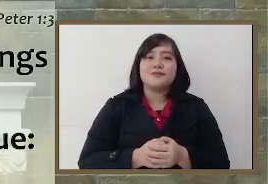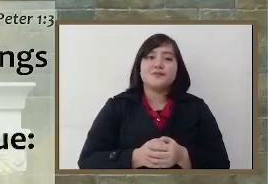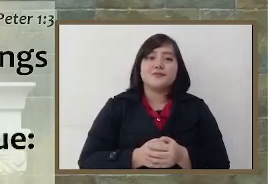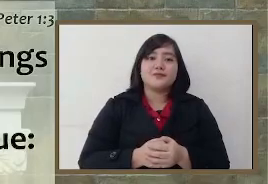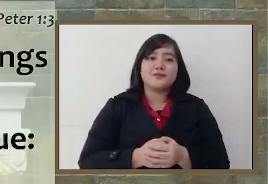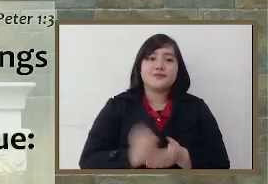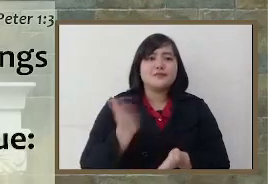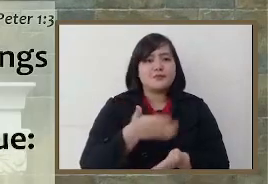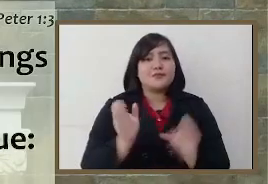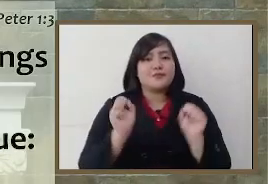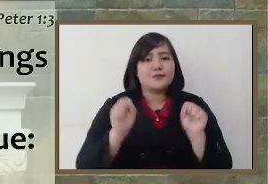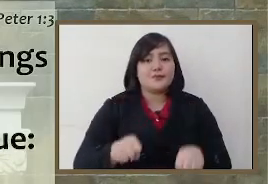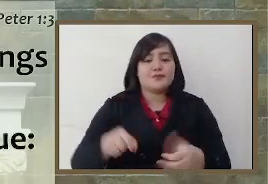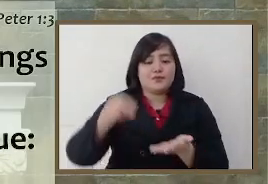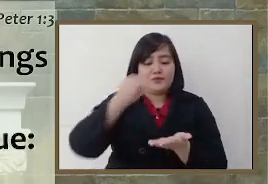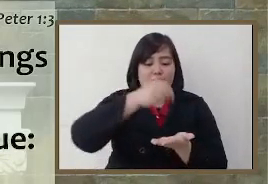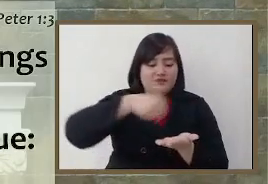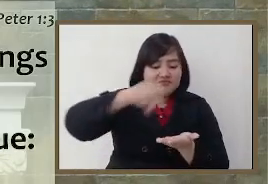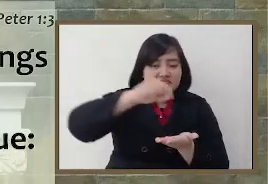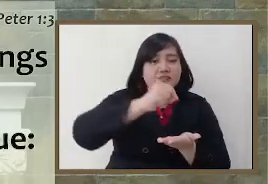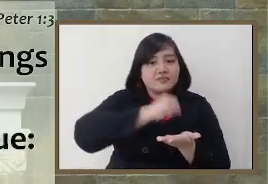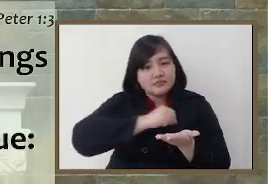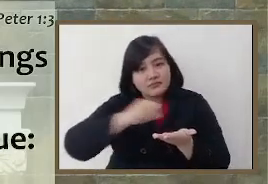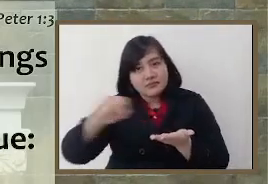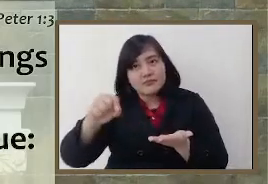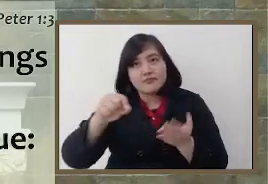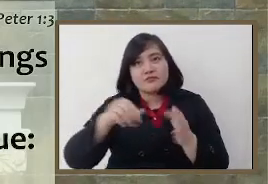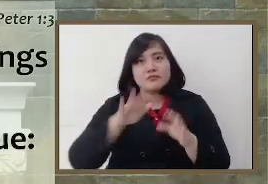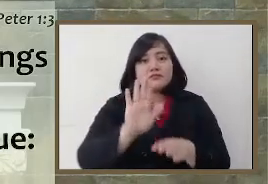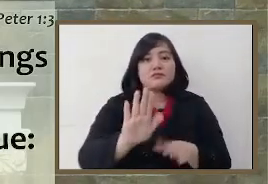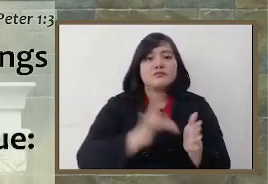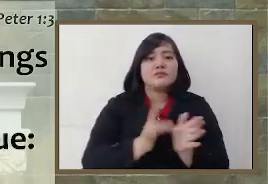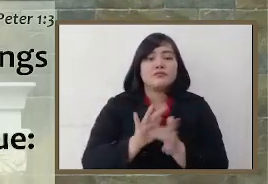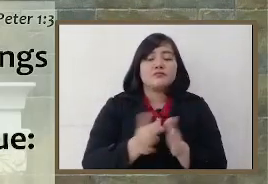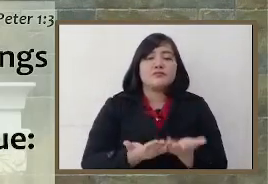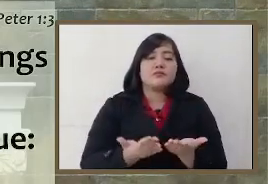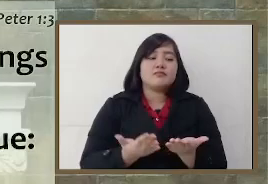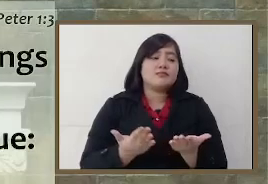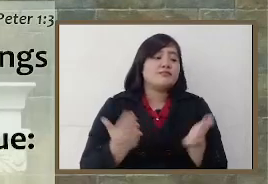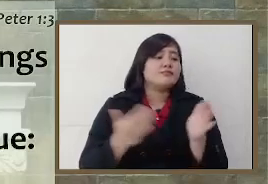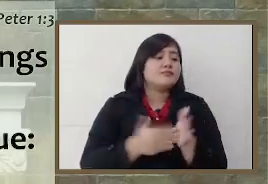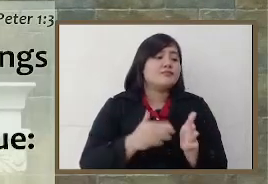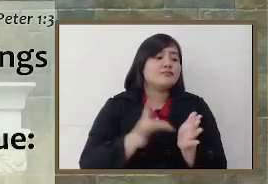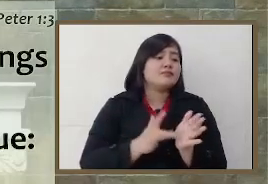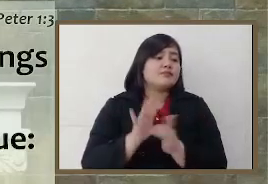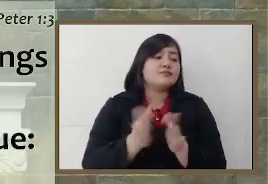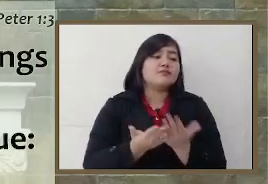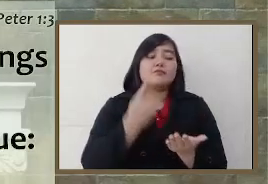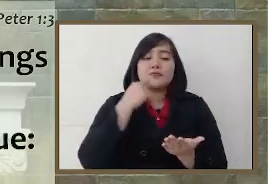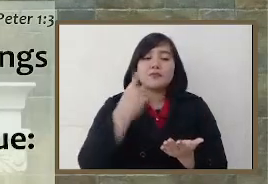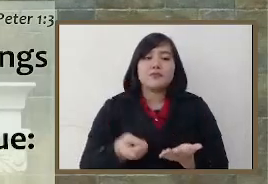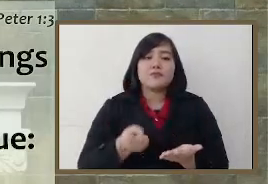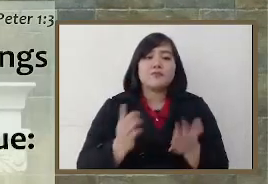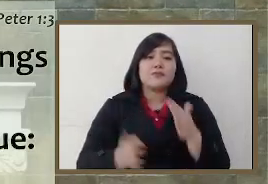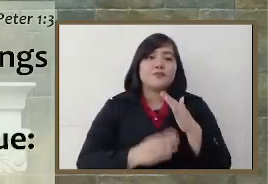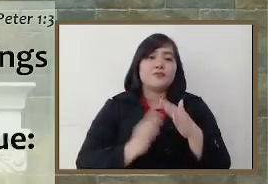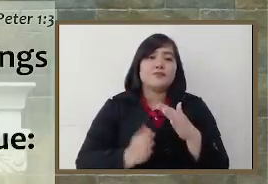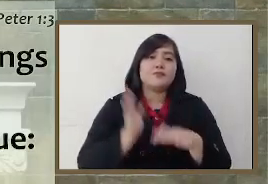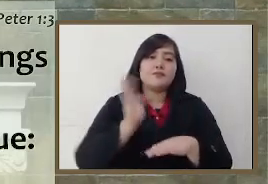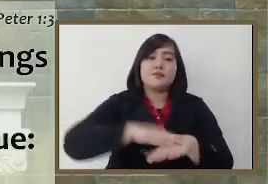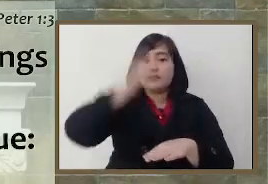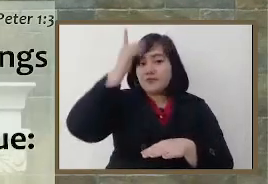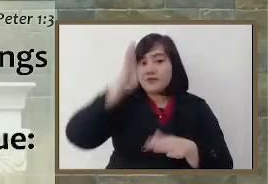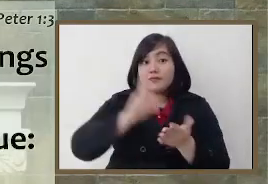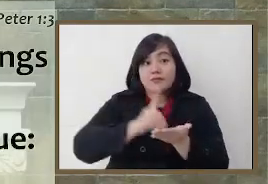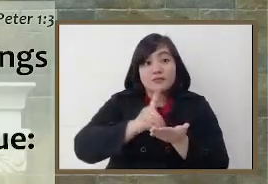Bible ninyo. Alright? See, sabi ng Biblia, according as His divine power hath given